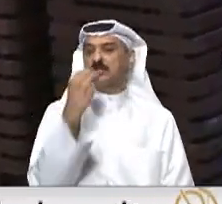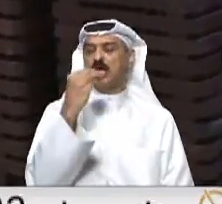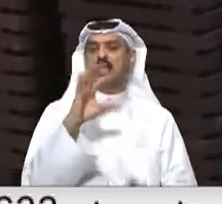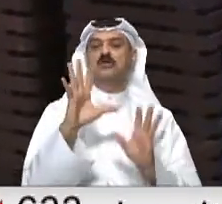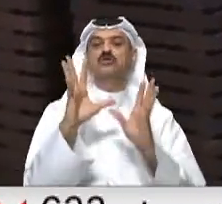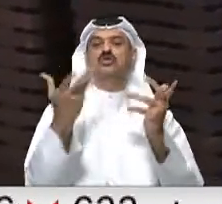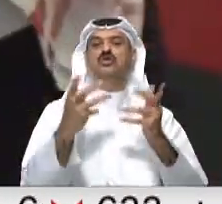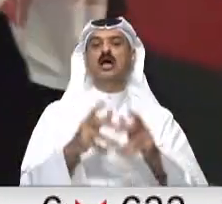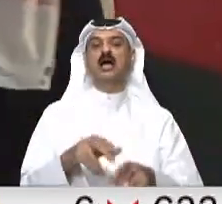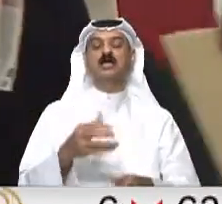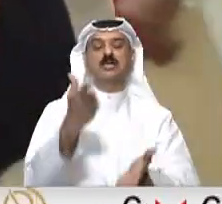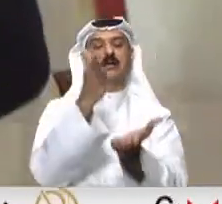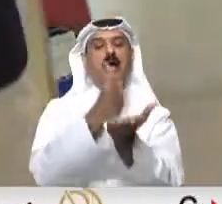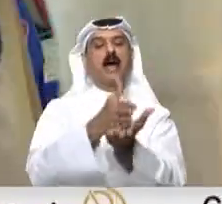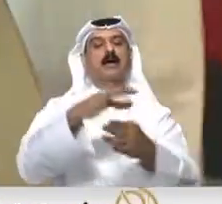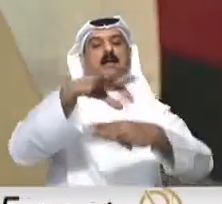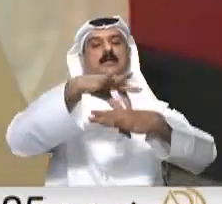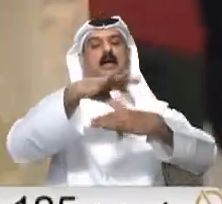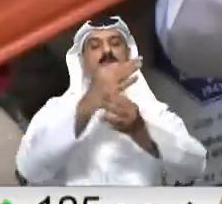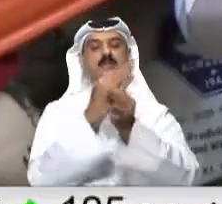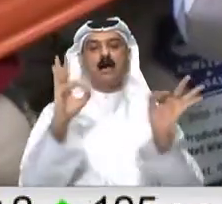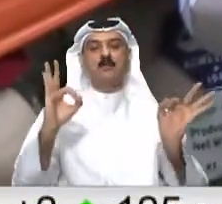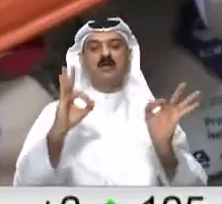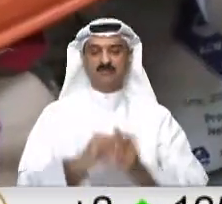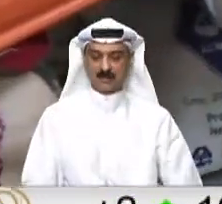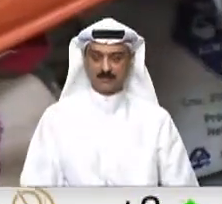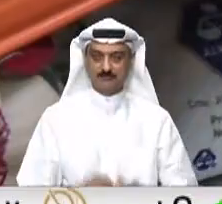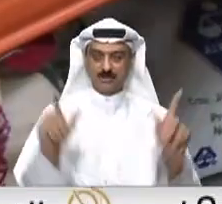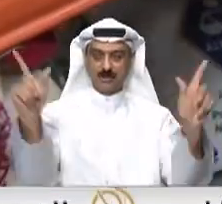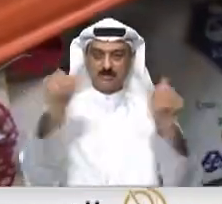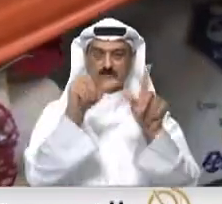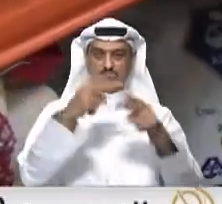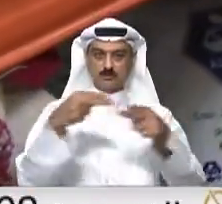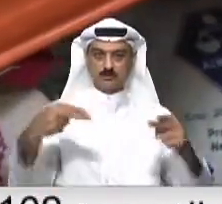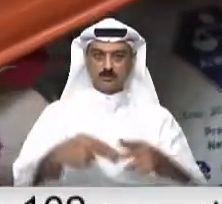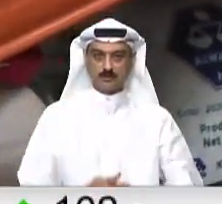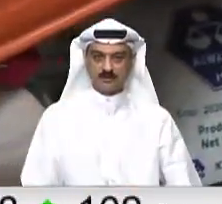على حقوق المواطنين والمقيمين. نواف شراكي، تلفزيون دولة الكويت.